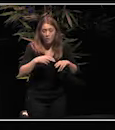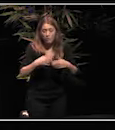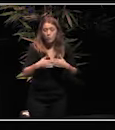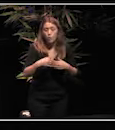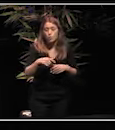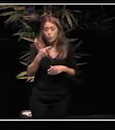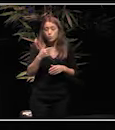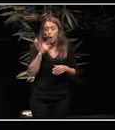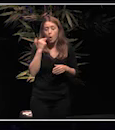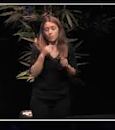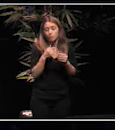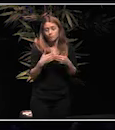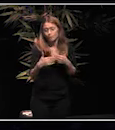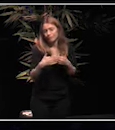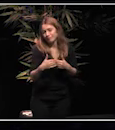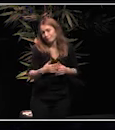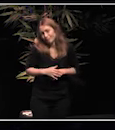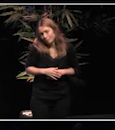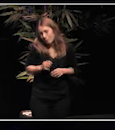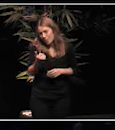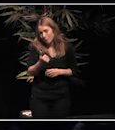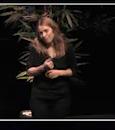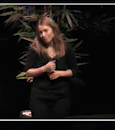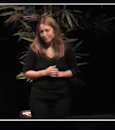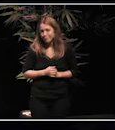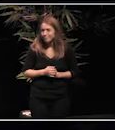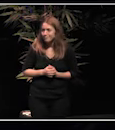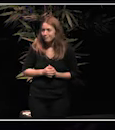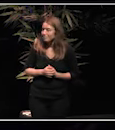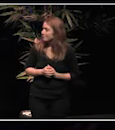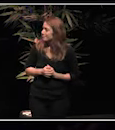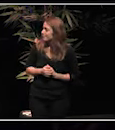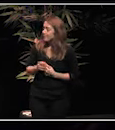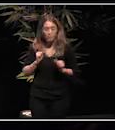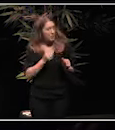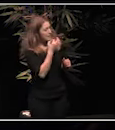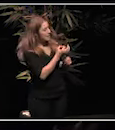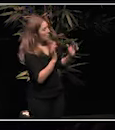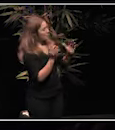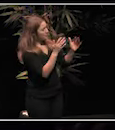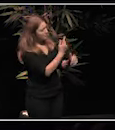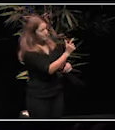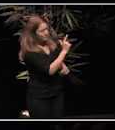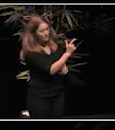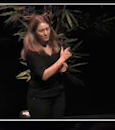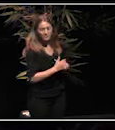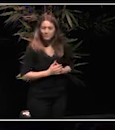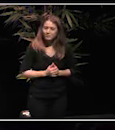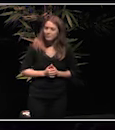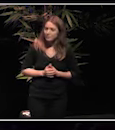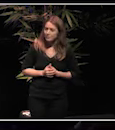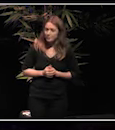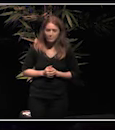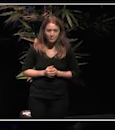pouvez l'applaudir, les applaudir. Merci. Nathalie Mauclair et Guillaume Millet. Merci.